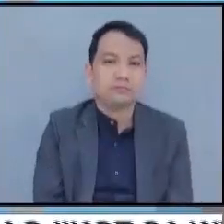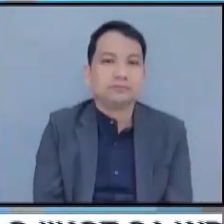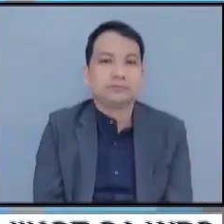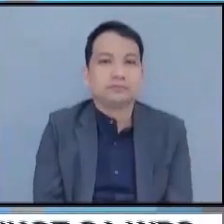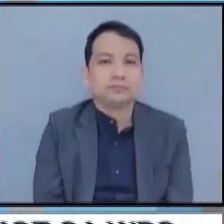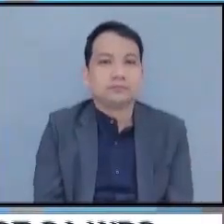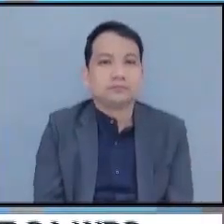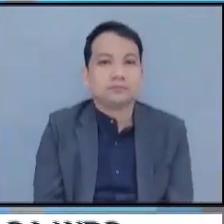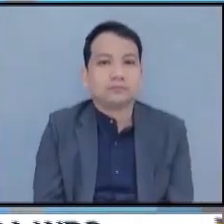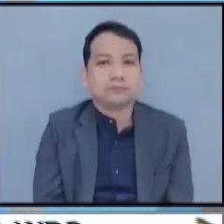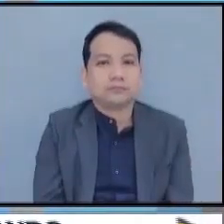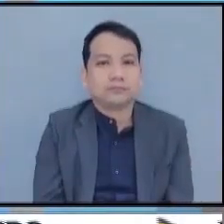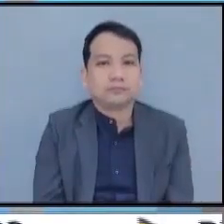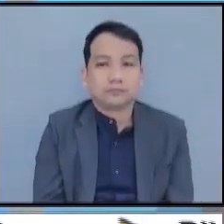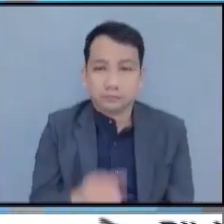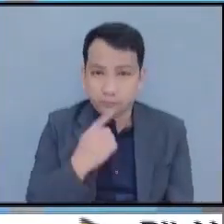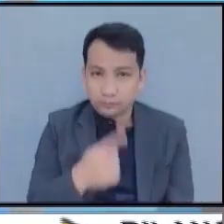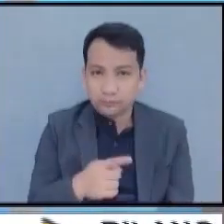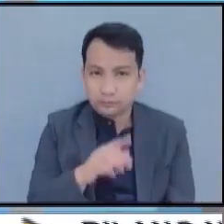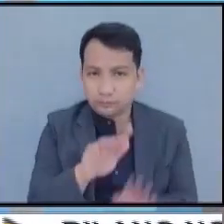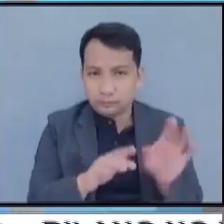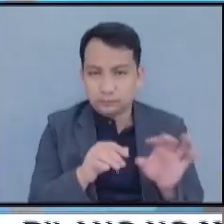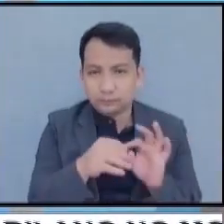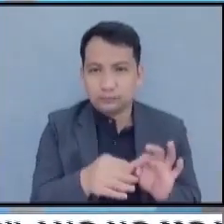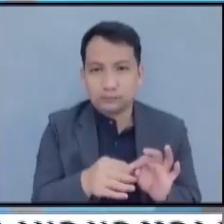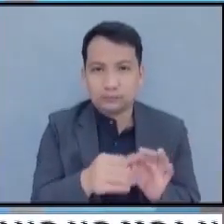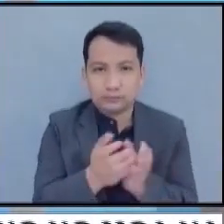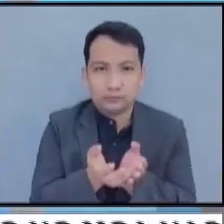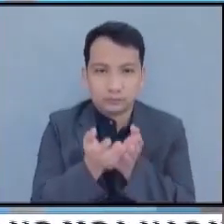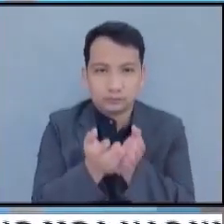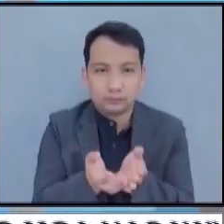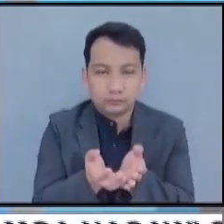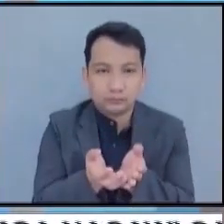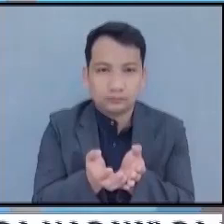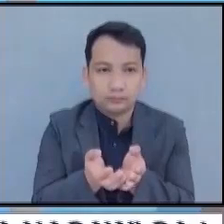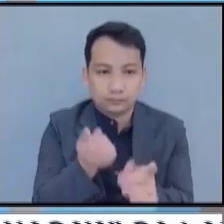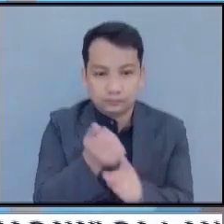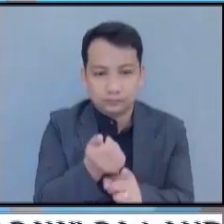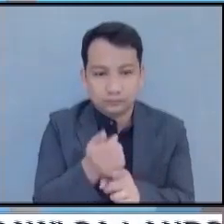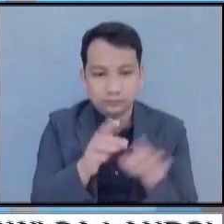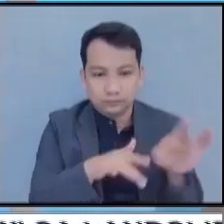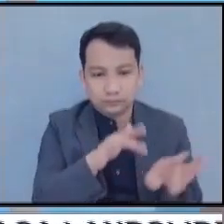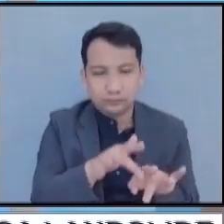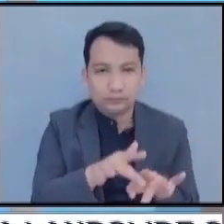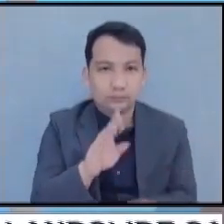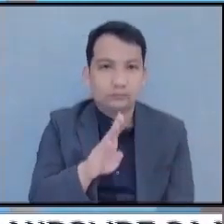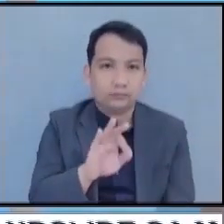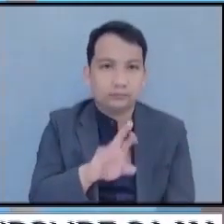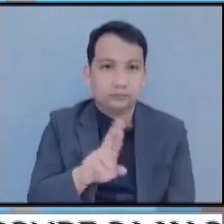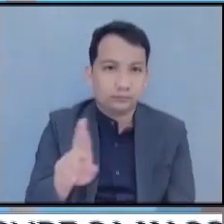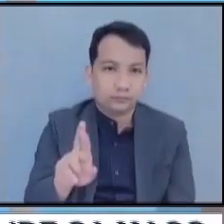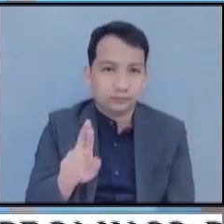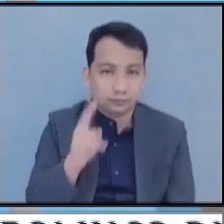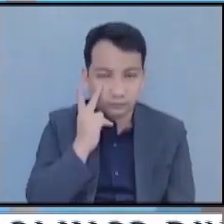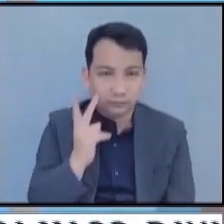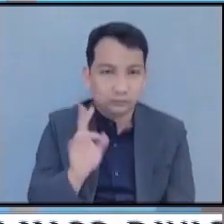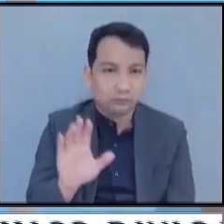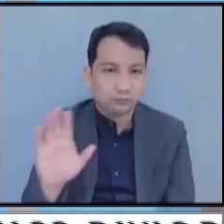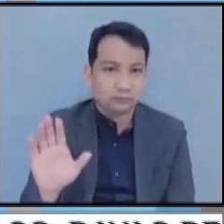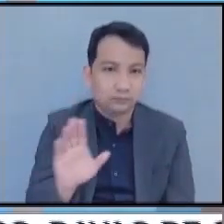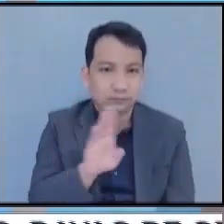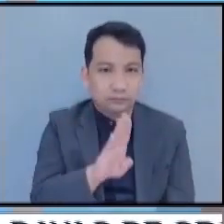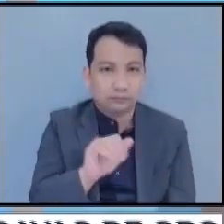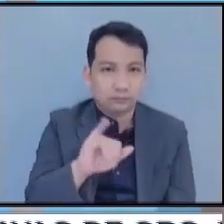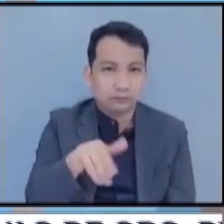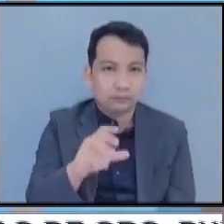Muling napaulat ang pangaharas ng mga barko ng China sa mga sasakyan ng Bureau of Fisheries and Aquatic Resources sa Bajo de